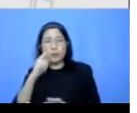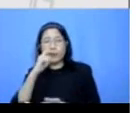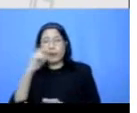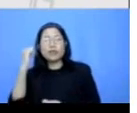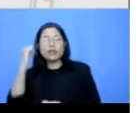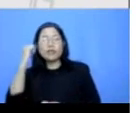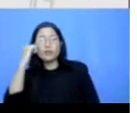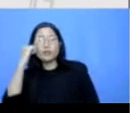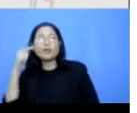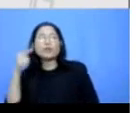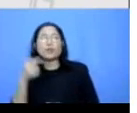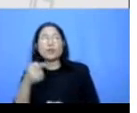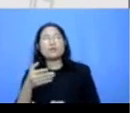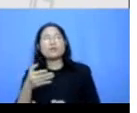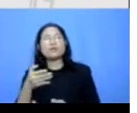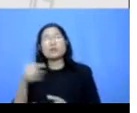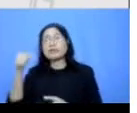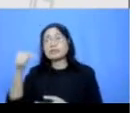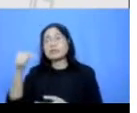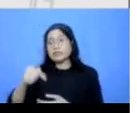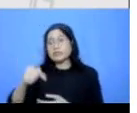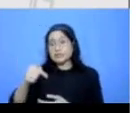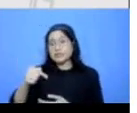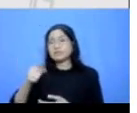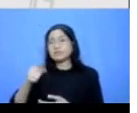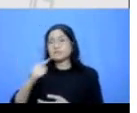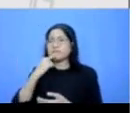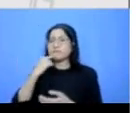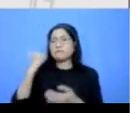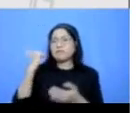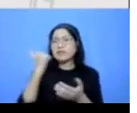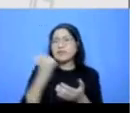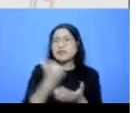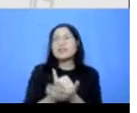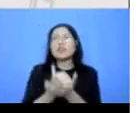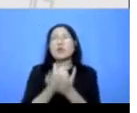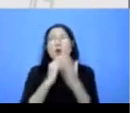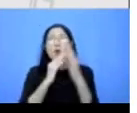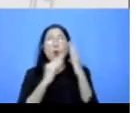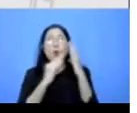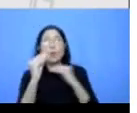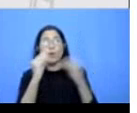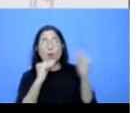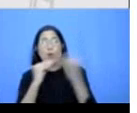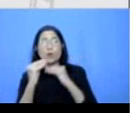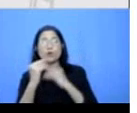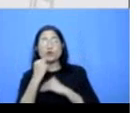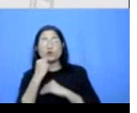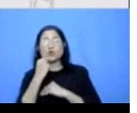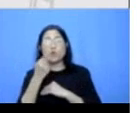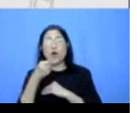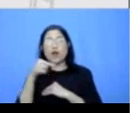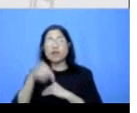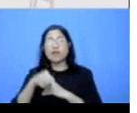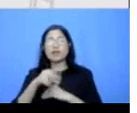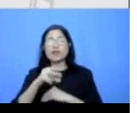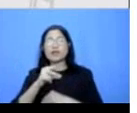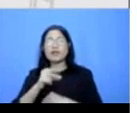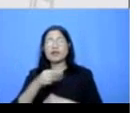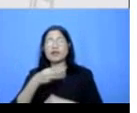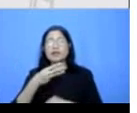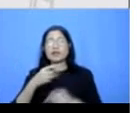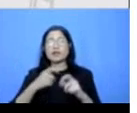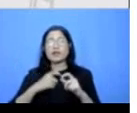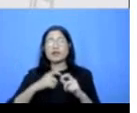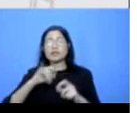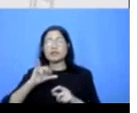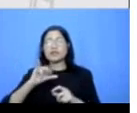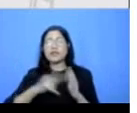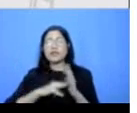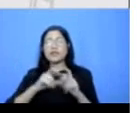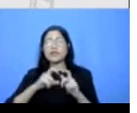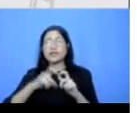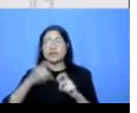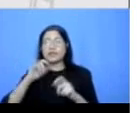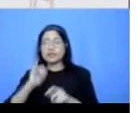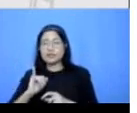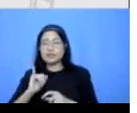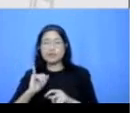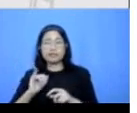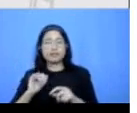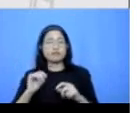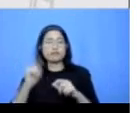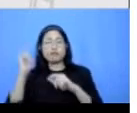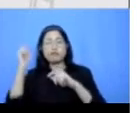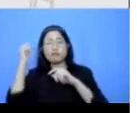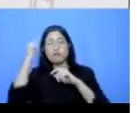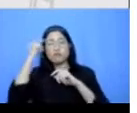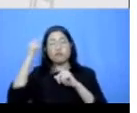Ini makanya jadi sangat penting untuk membicarakan resiliensi dalam adaptasi teknologi dengan konteks Bapak dan Ibu